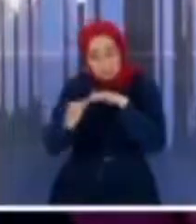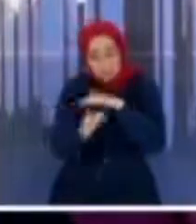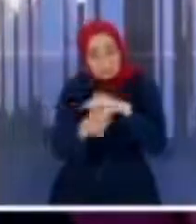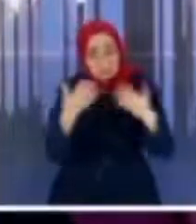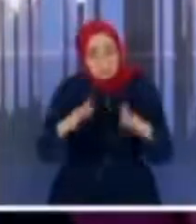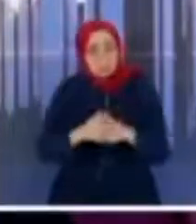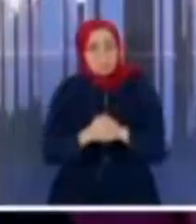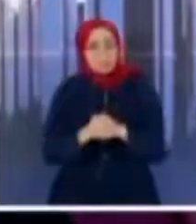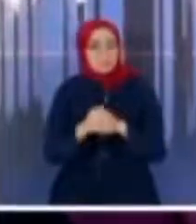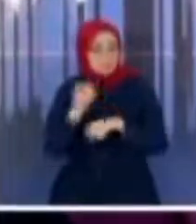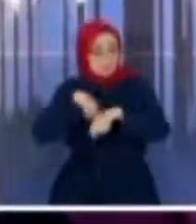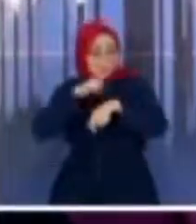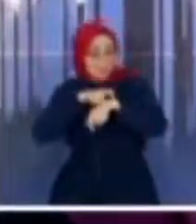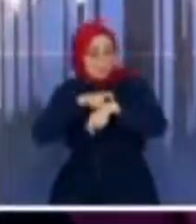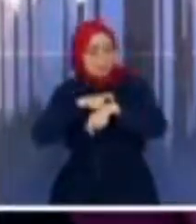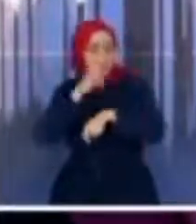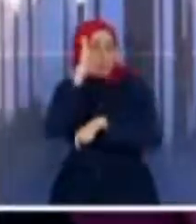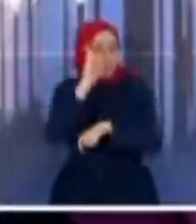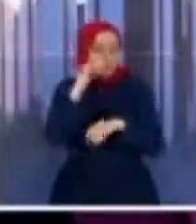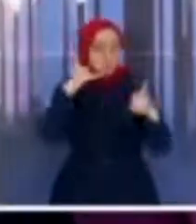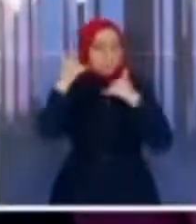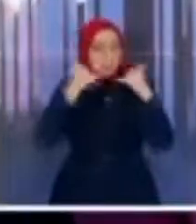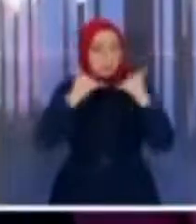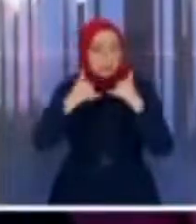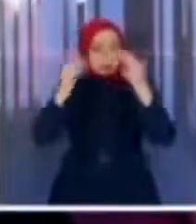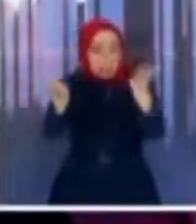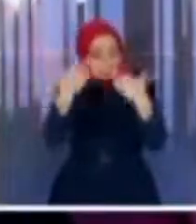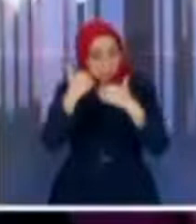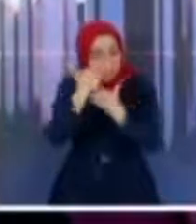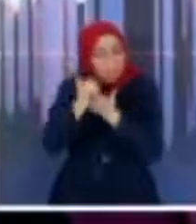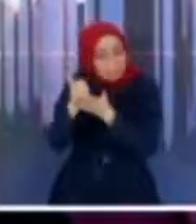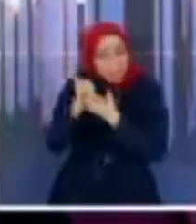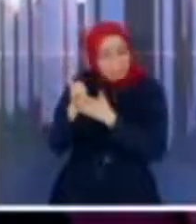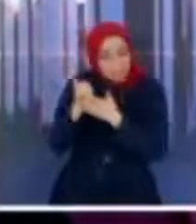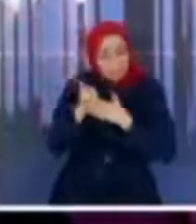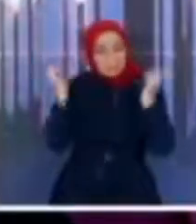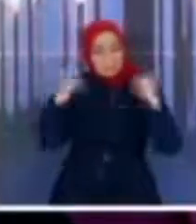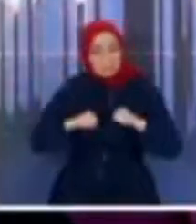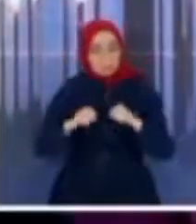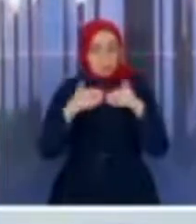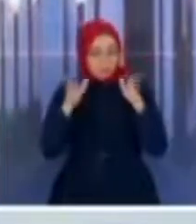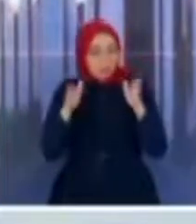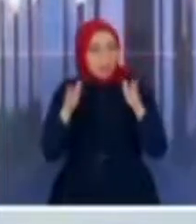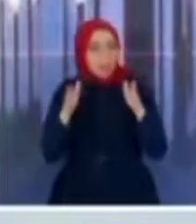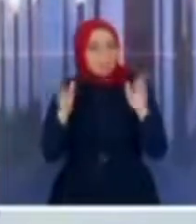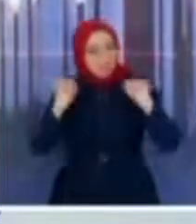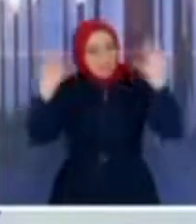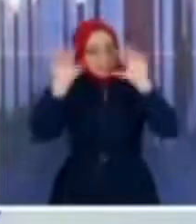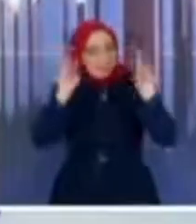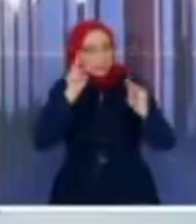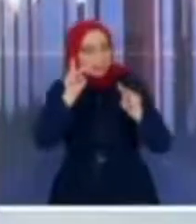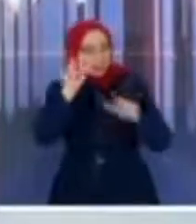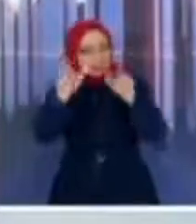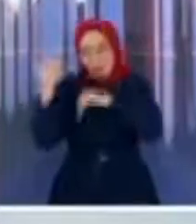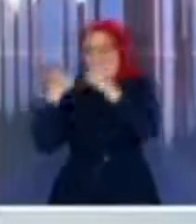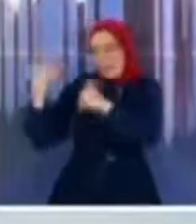بلديات معتمديات باجا، قالوا لنا عندنا دي سيركوي اجاو عاونونا ونحن معاكم ونحب نمشيو معاك. دونك هذه حاجه هايله دونك وعاونتنا مليح. دونك